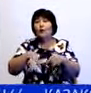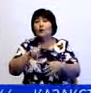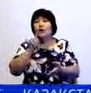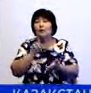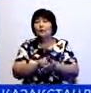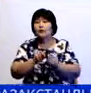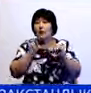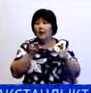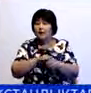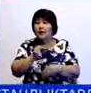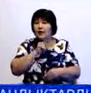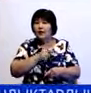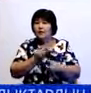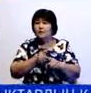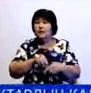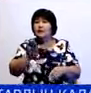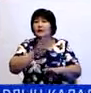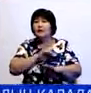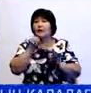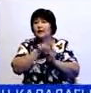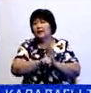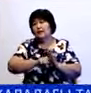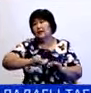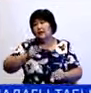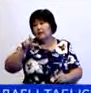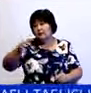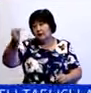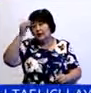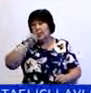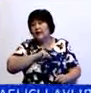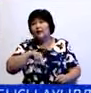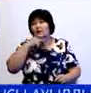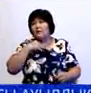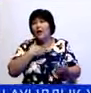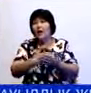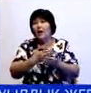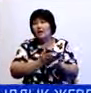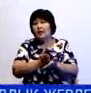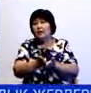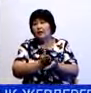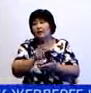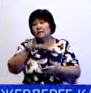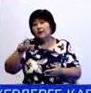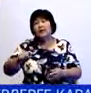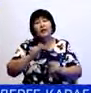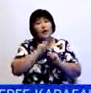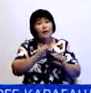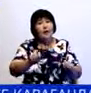атқарып, қызмет барысында көз жұмған әріптестерін еске алды. Сондай-ақ қызметін қалтқысыз атқарып келе жатқан қызметкерлер